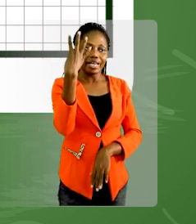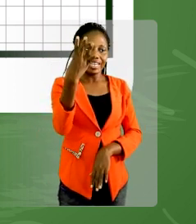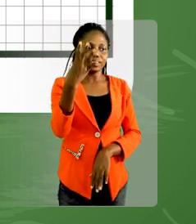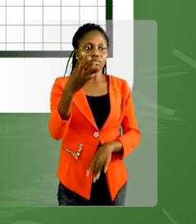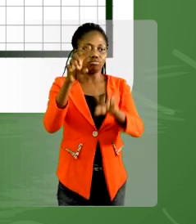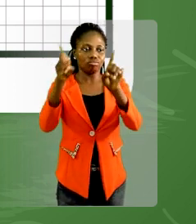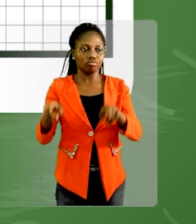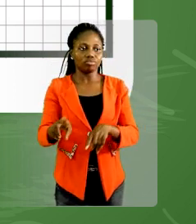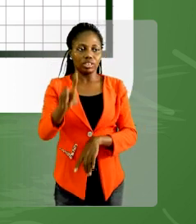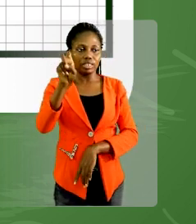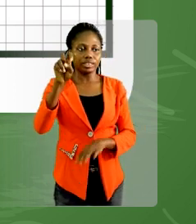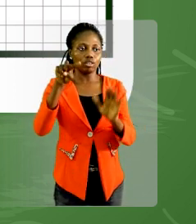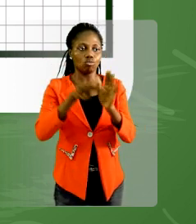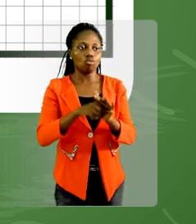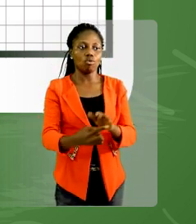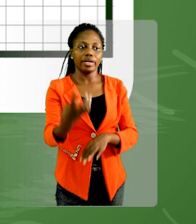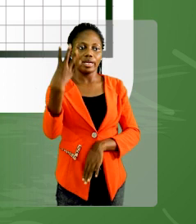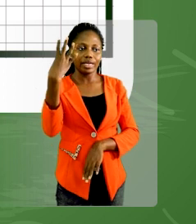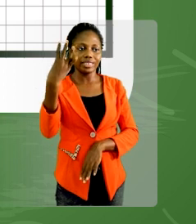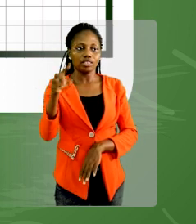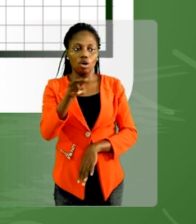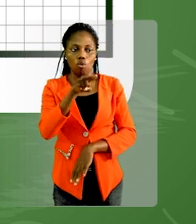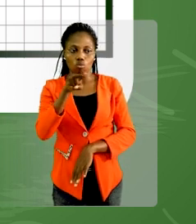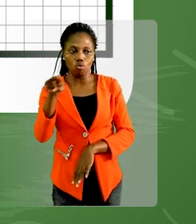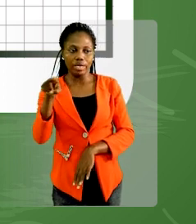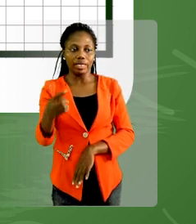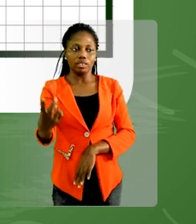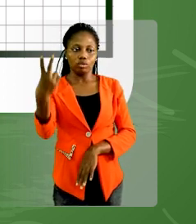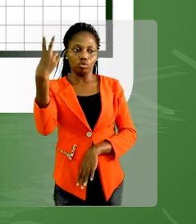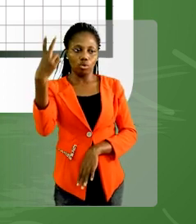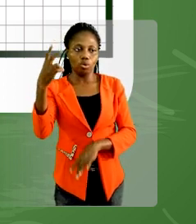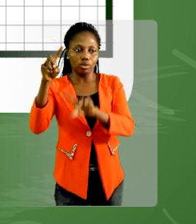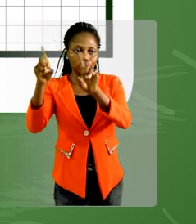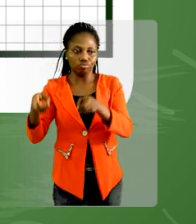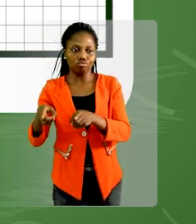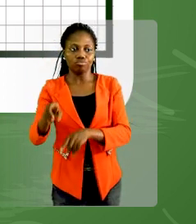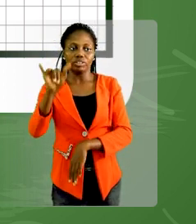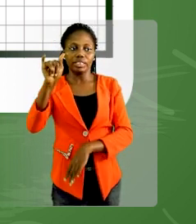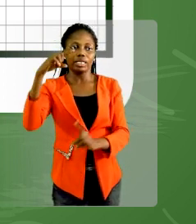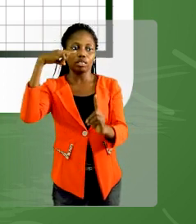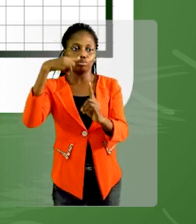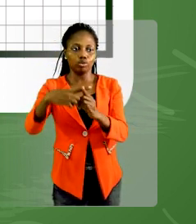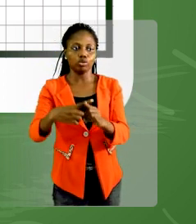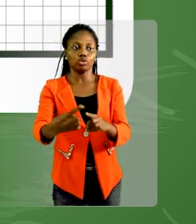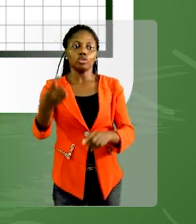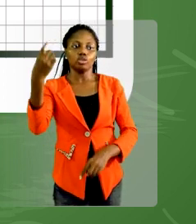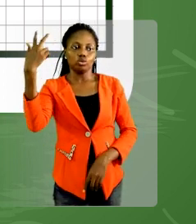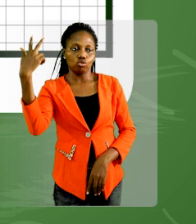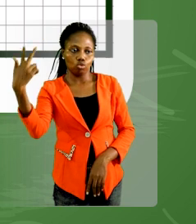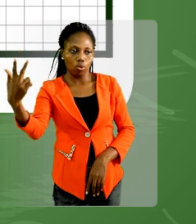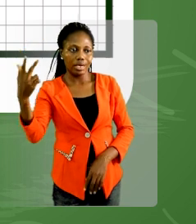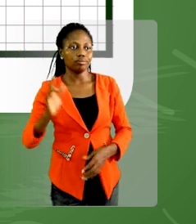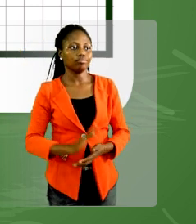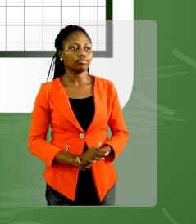AB multipliée par la deuxième composante du vecteur AM. Donc, ce qui donne 4 facteurs de x